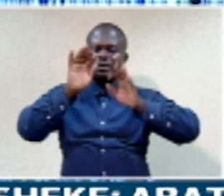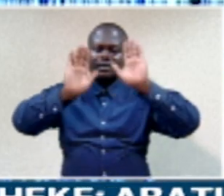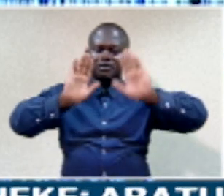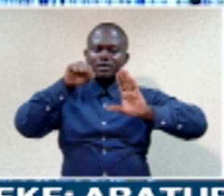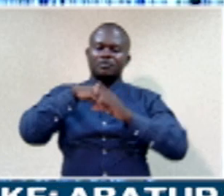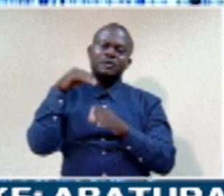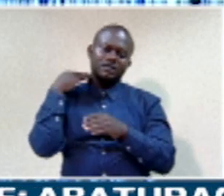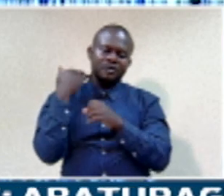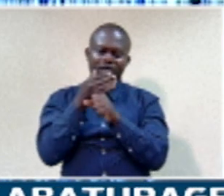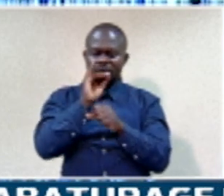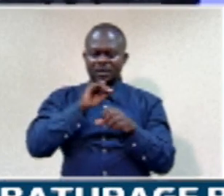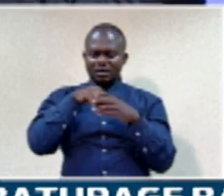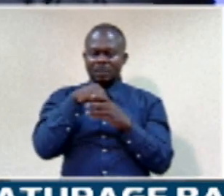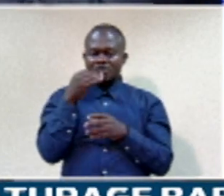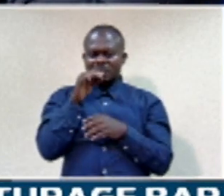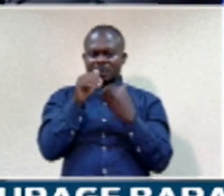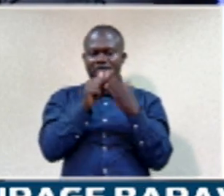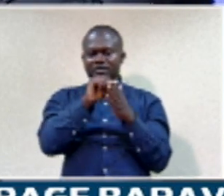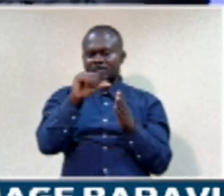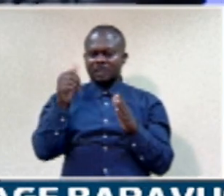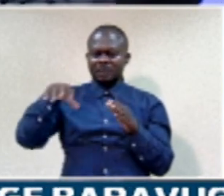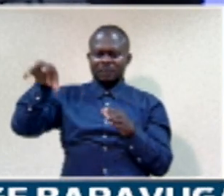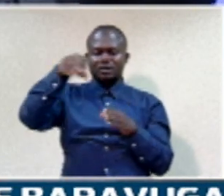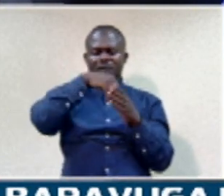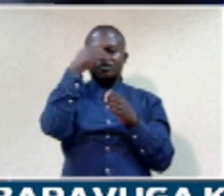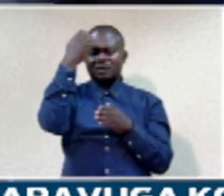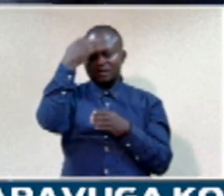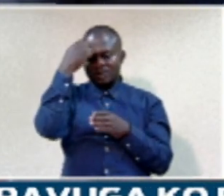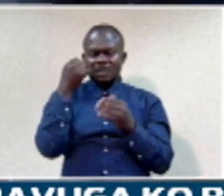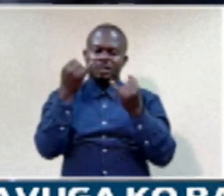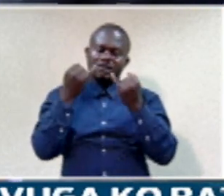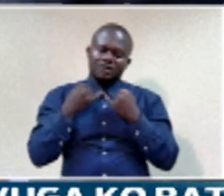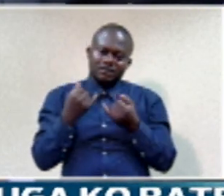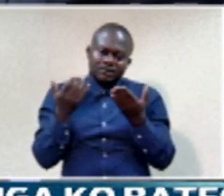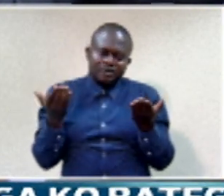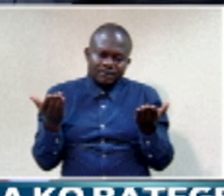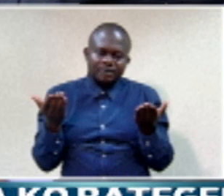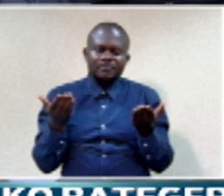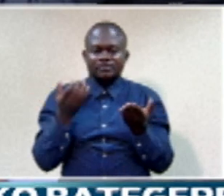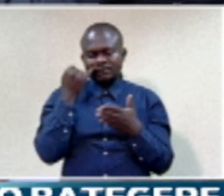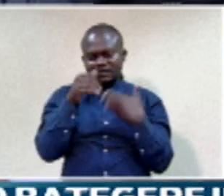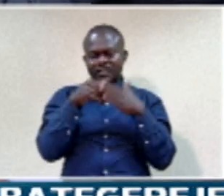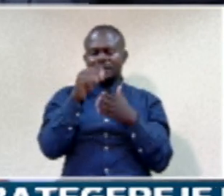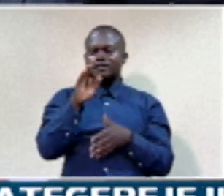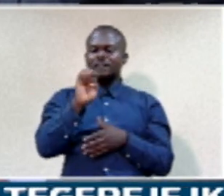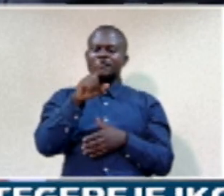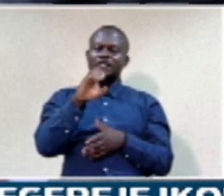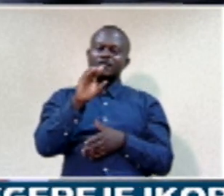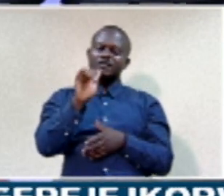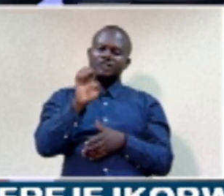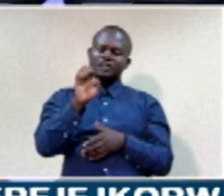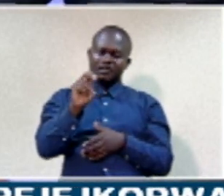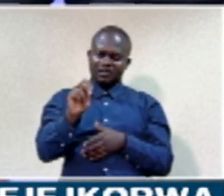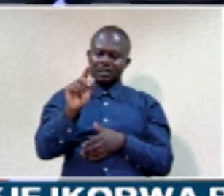yakorewe abatutsi mu Bufaransa ndetse n'ahandi ku mugabane w'Uburayi. Maître, watubwira kuba Félicien Kabuga ufatwa